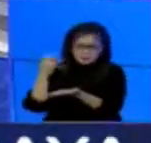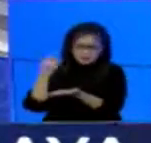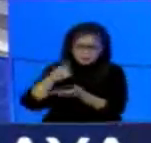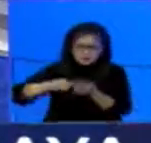laporan dari anda